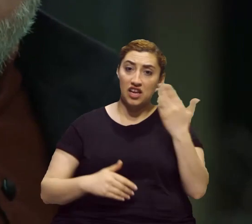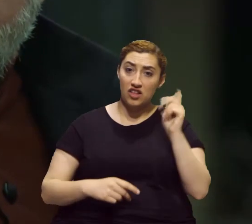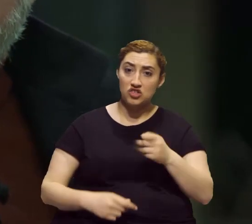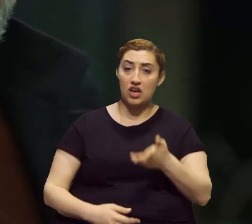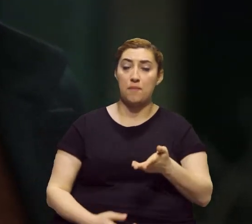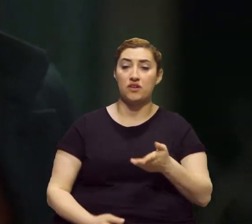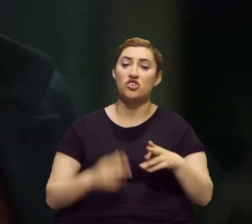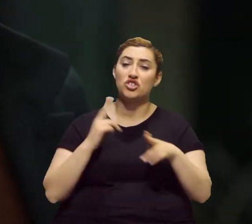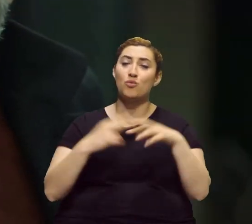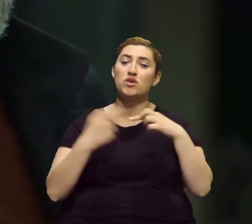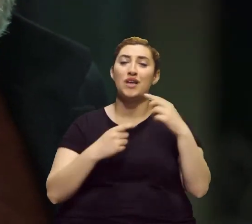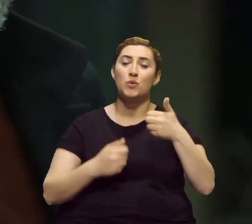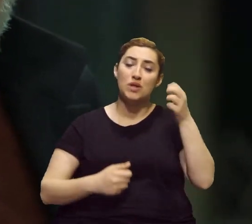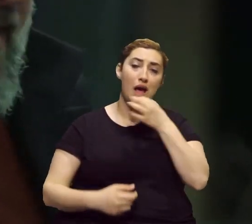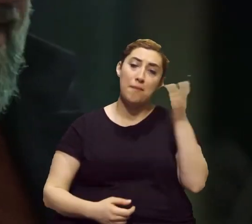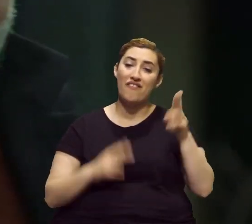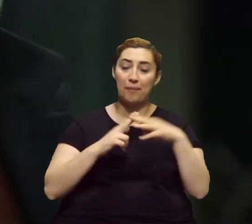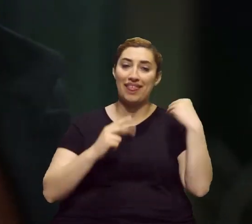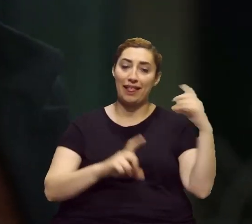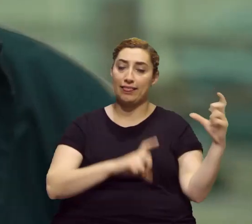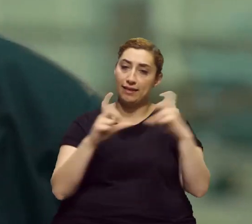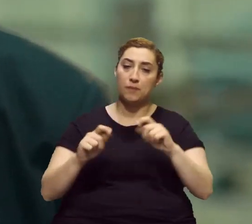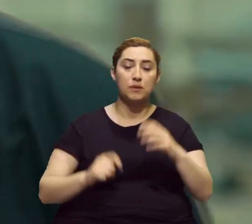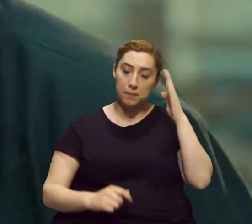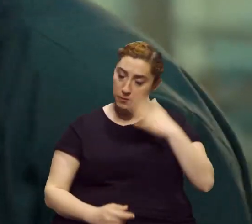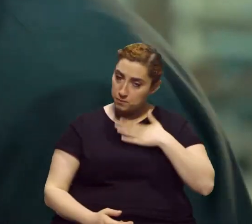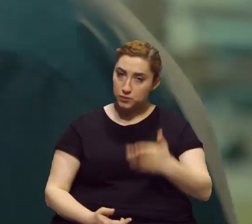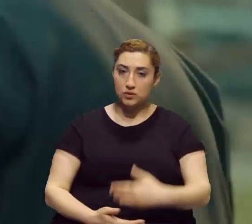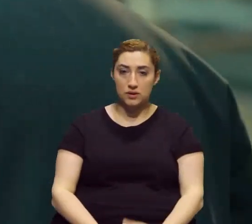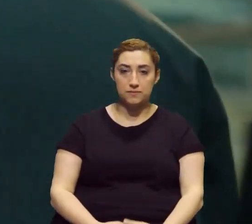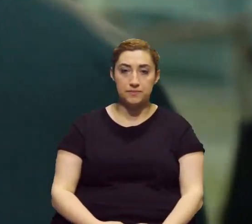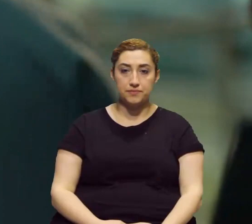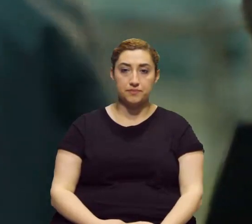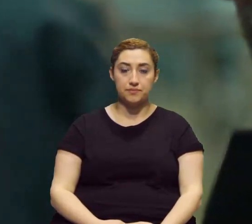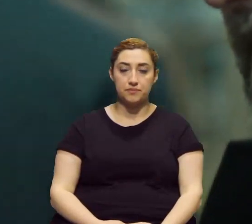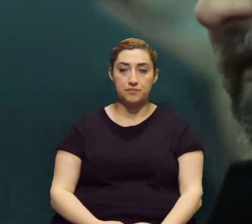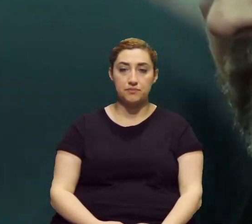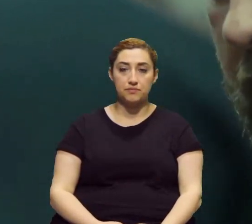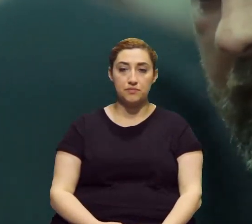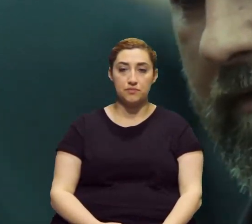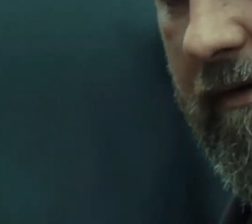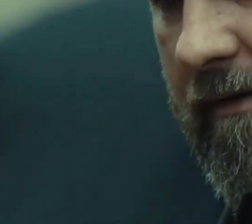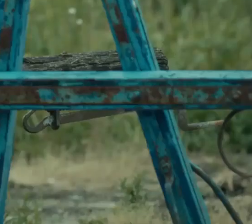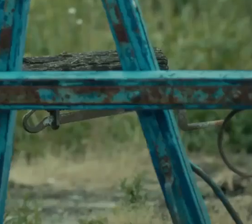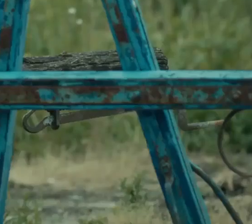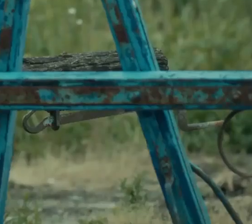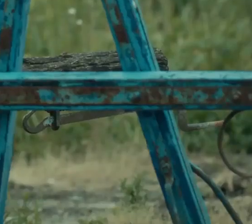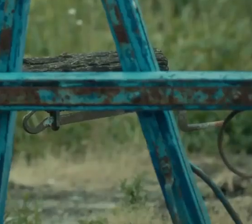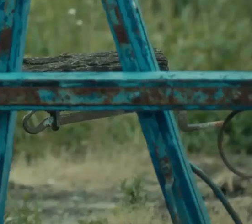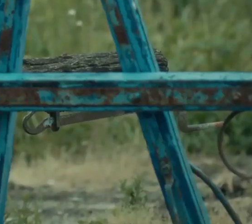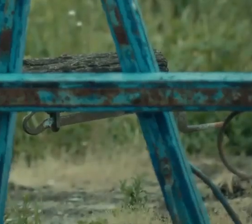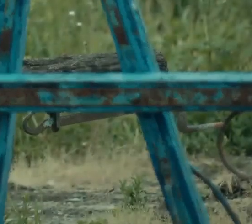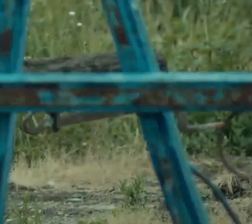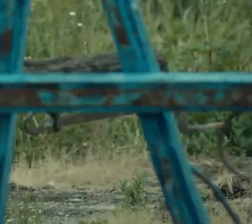gidecek. Çabuk Rıza Usta'ya haber verin. Hemen yenisini getirsin. Baş üstüne ağam. Mahmut aceleyle yürüdü. Yeşil ıssız